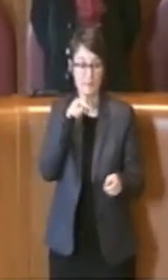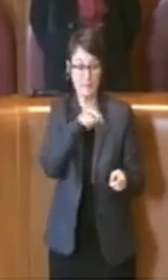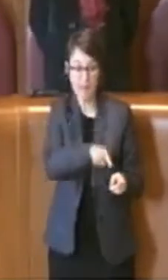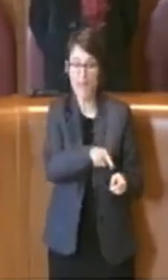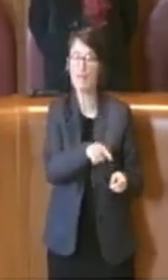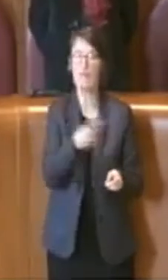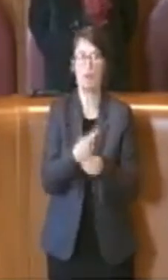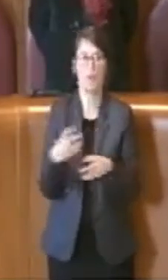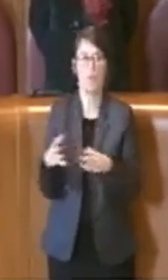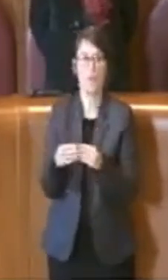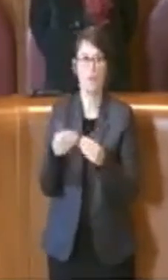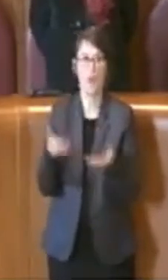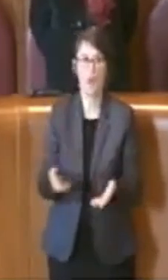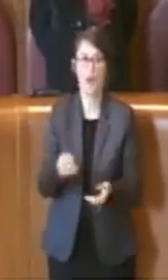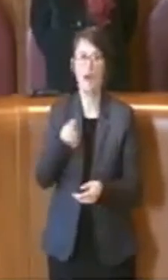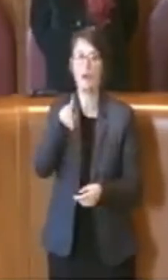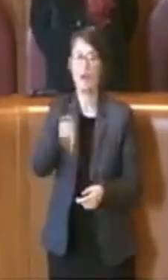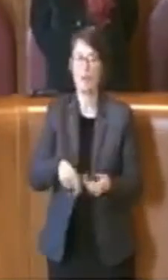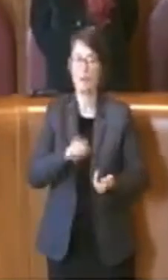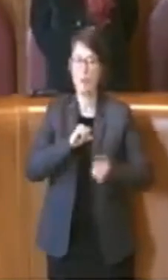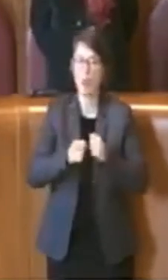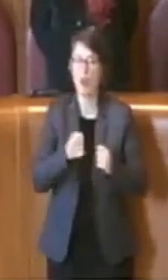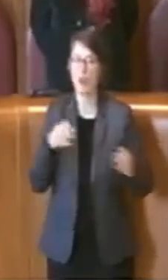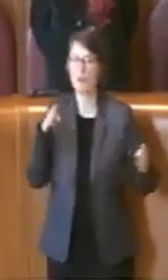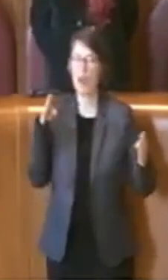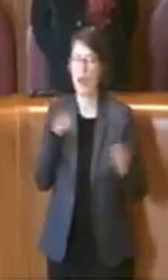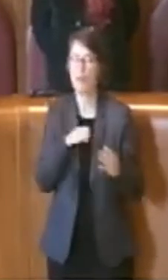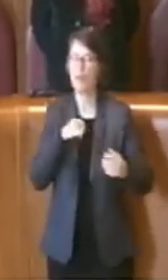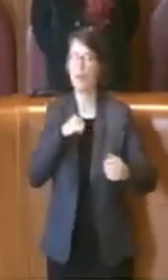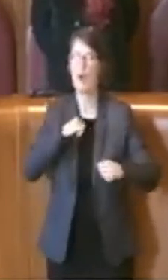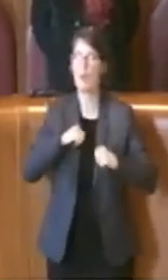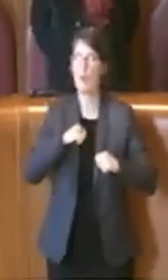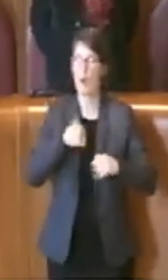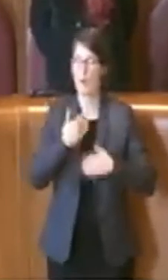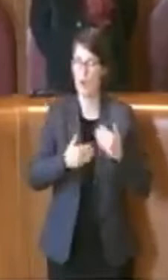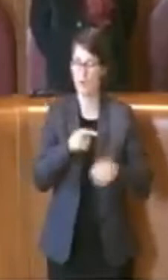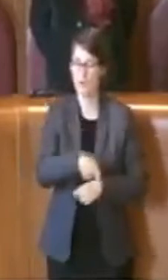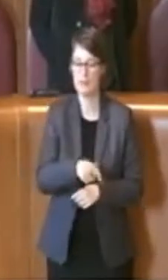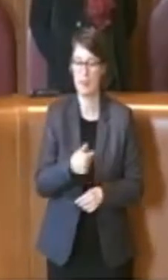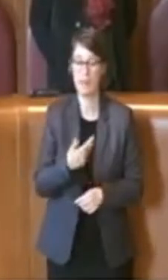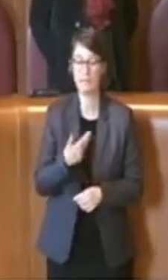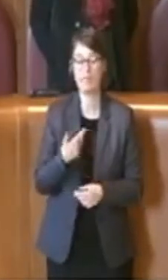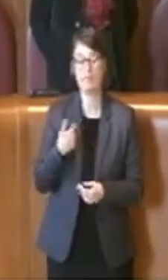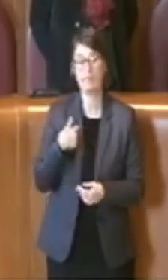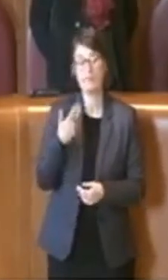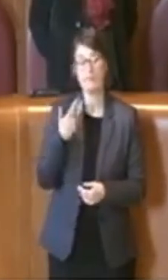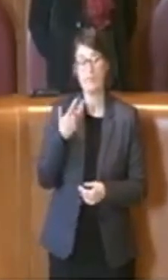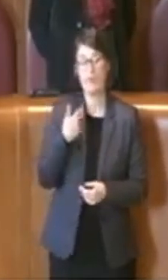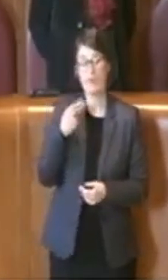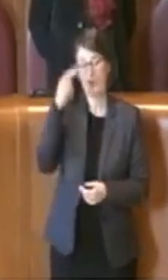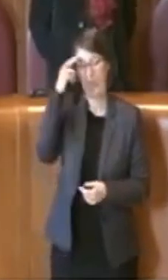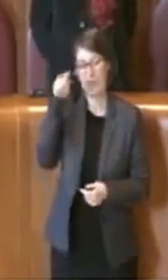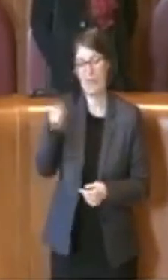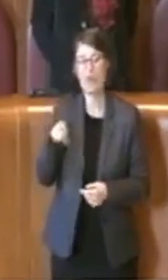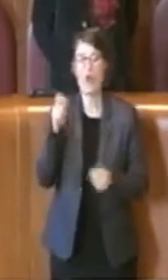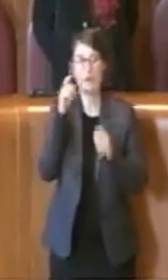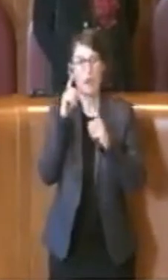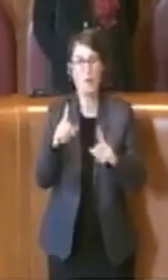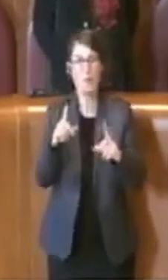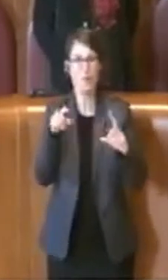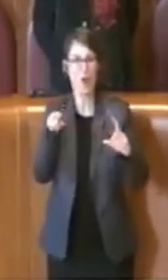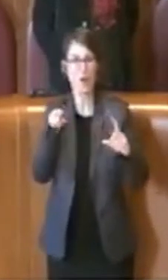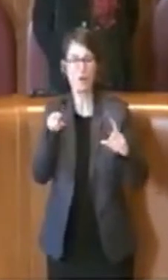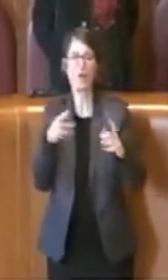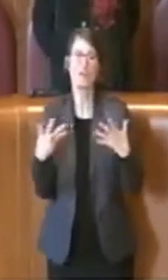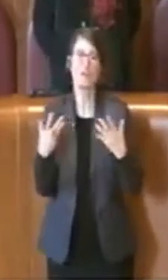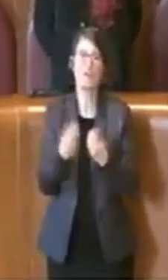alle difficoltà anche burocratiche. Mi piace ricordarlo in una foto del suo profilo che lo vede felice abbracciato ai suoi amatissimi nipotini.